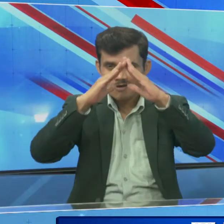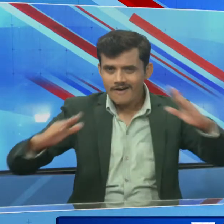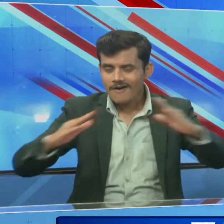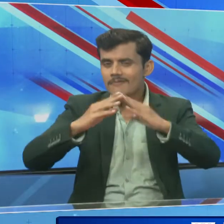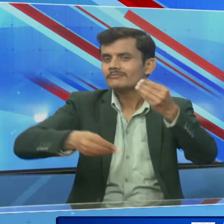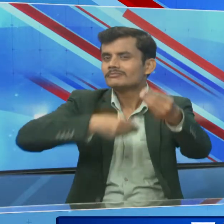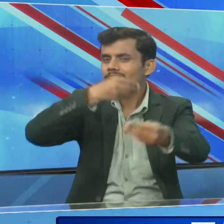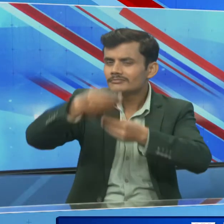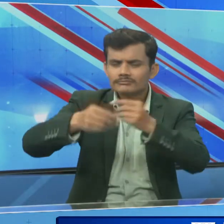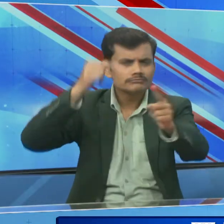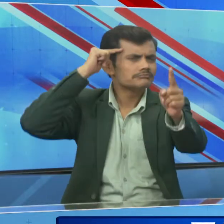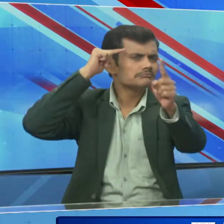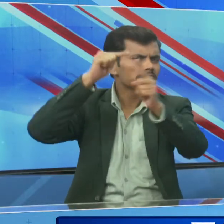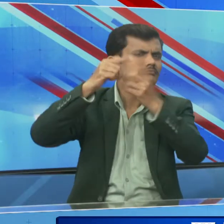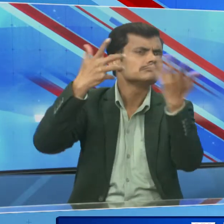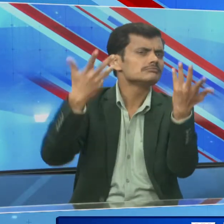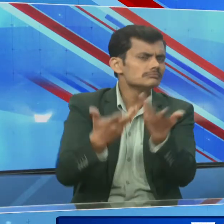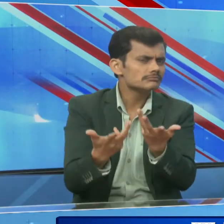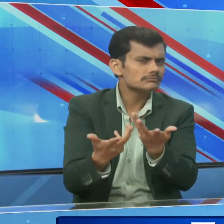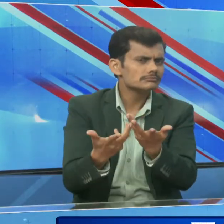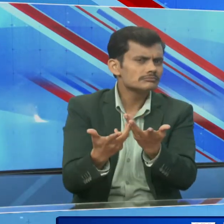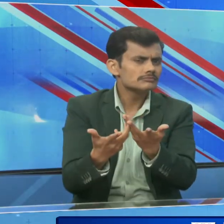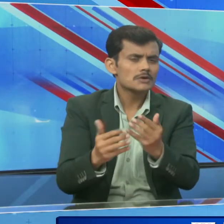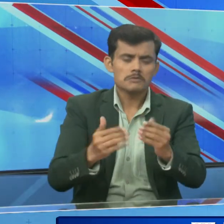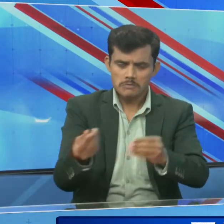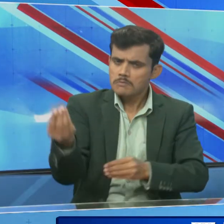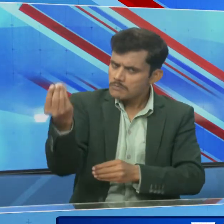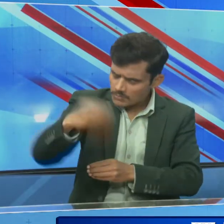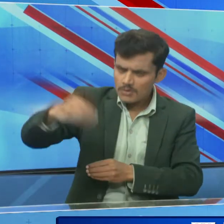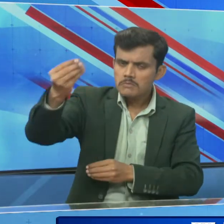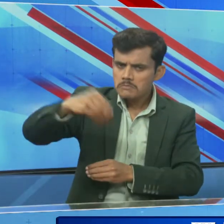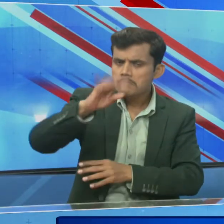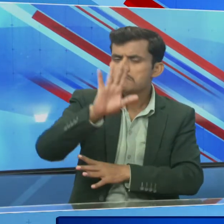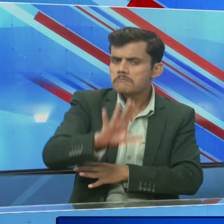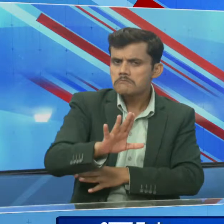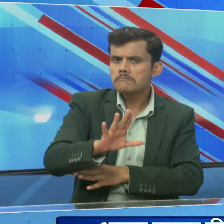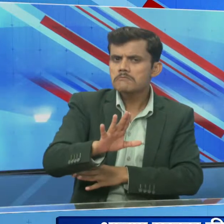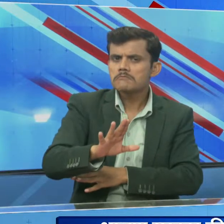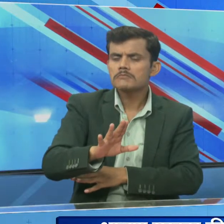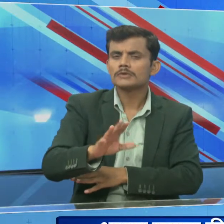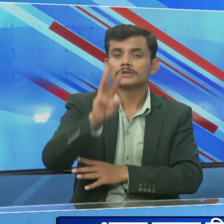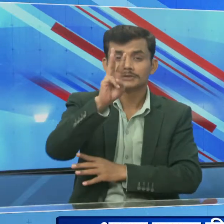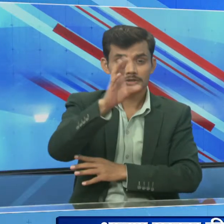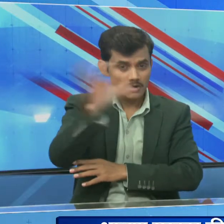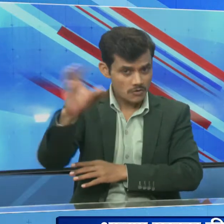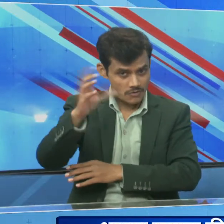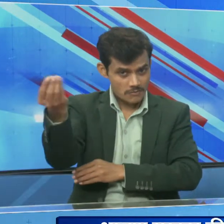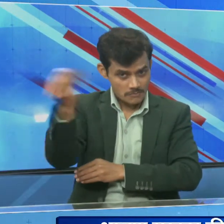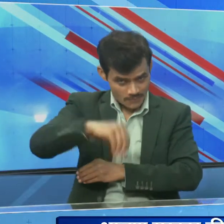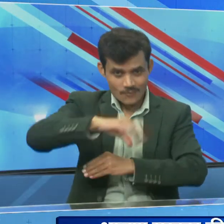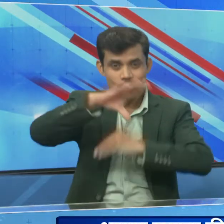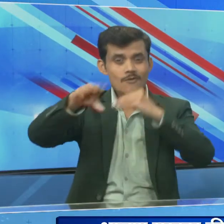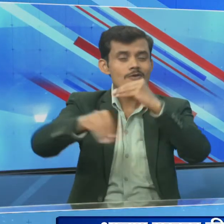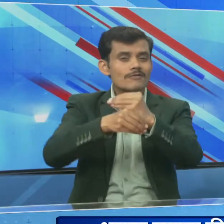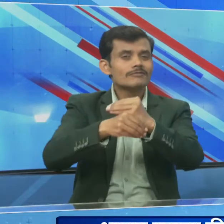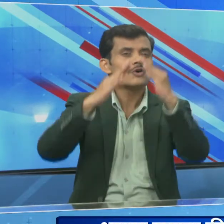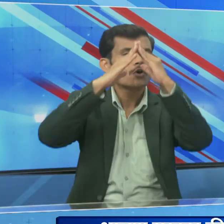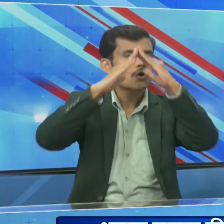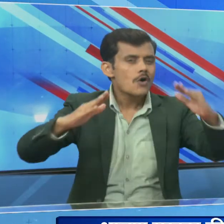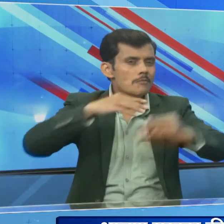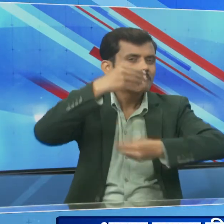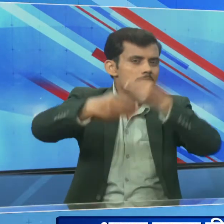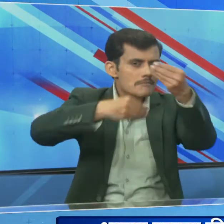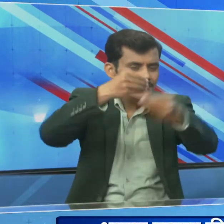There is a target of increasing this by another 3 crores more. For every household,